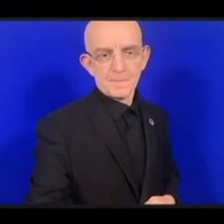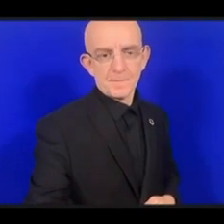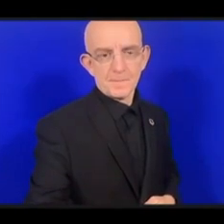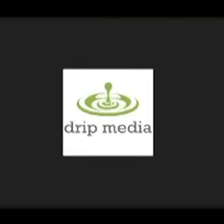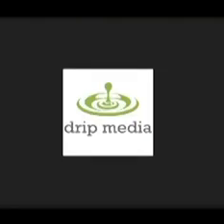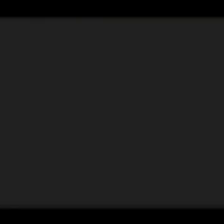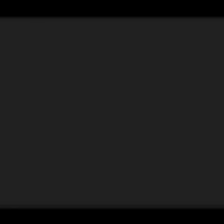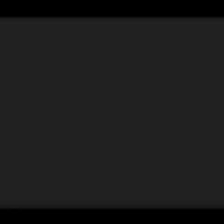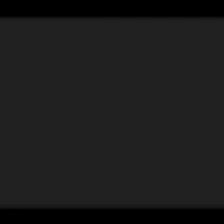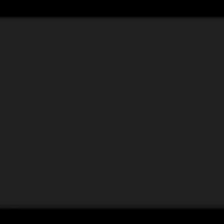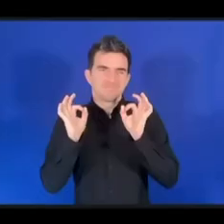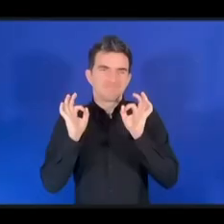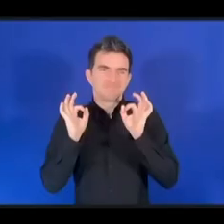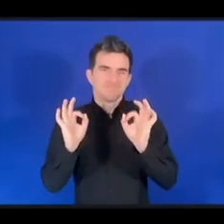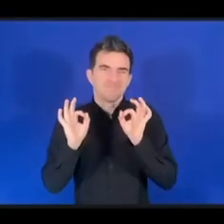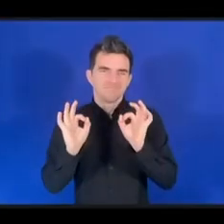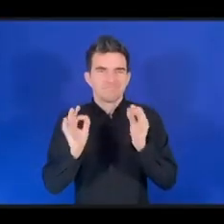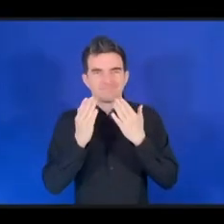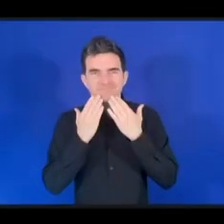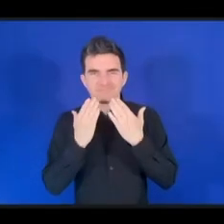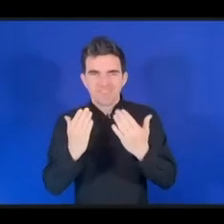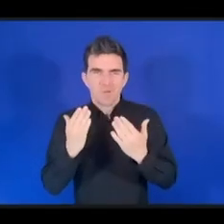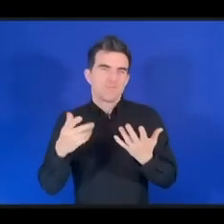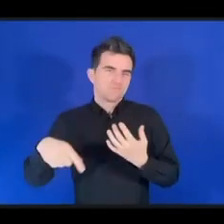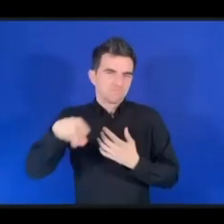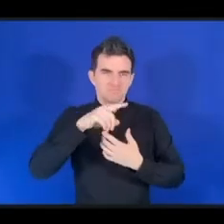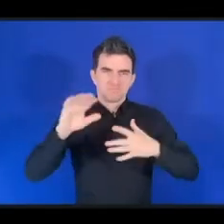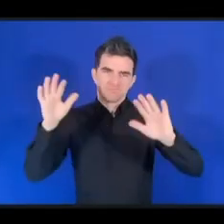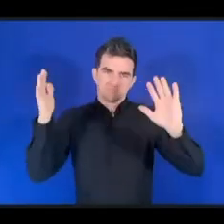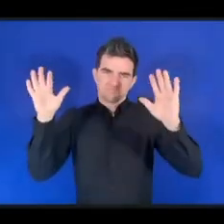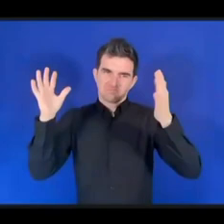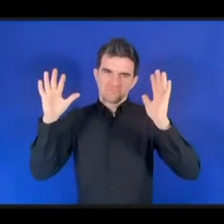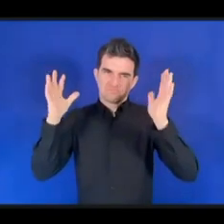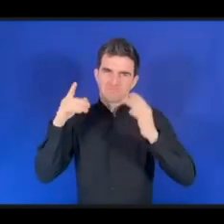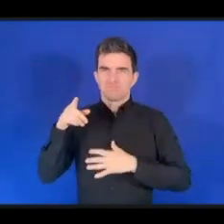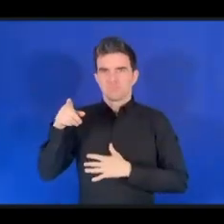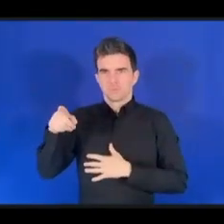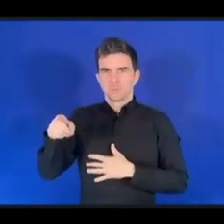热烈的鼓掌，感谢长老的题字。